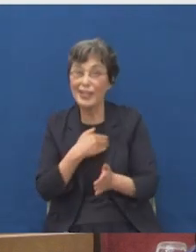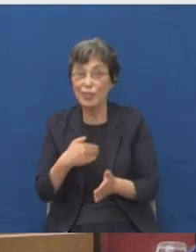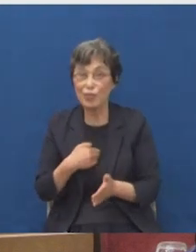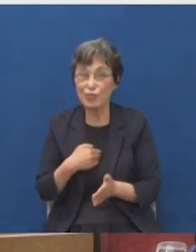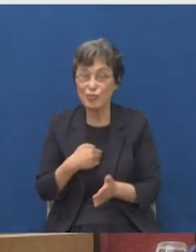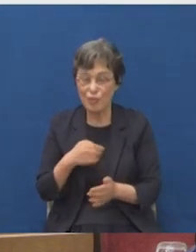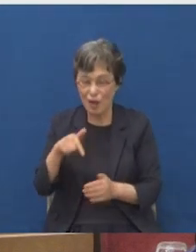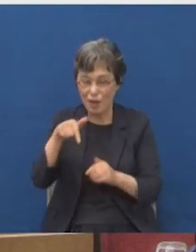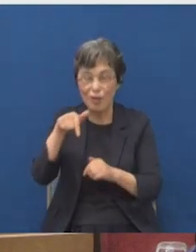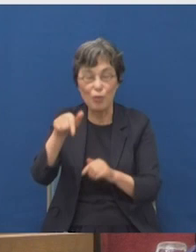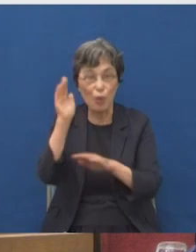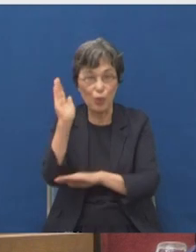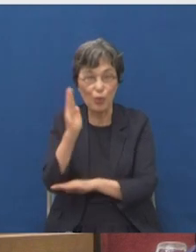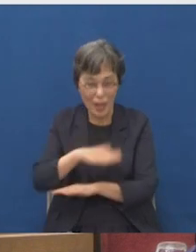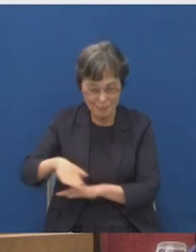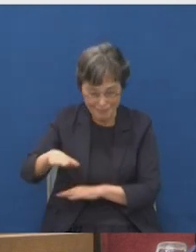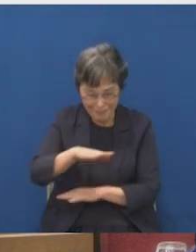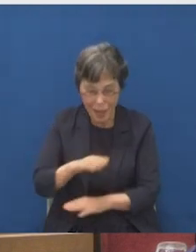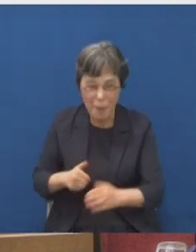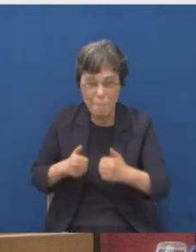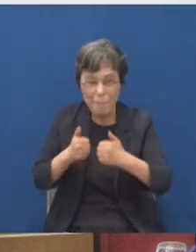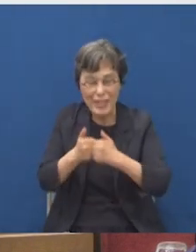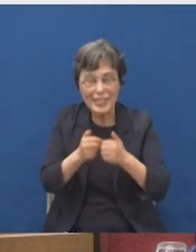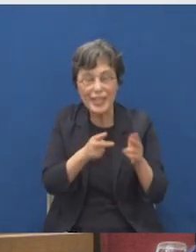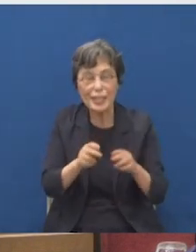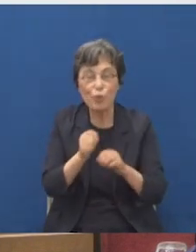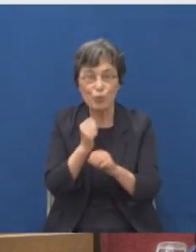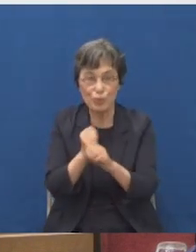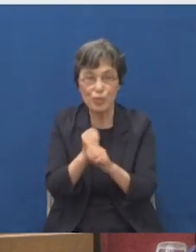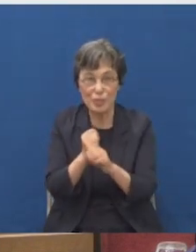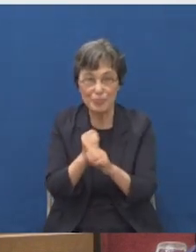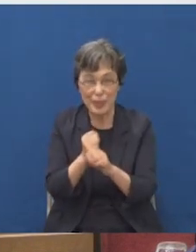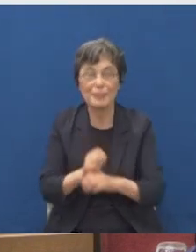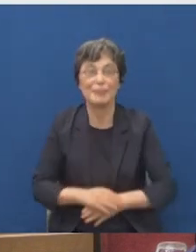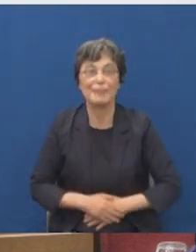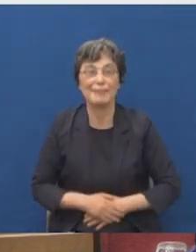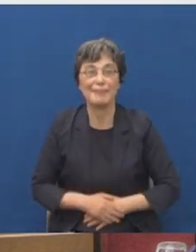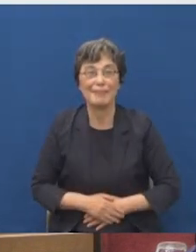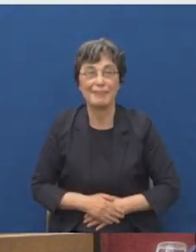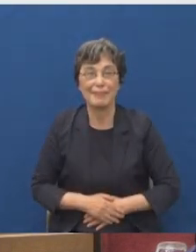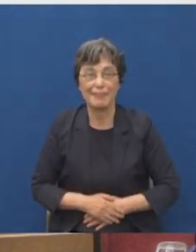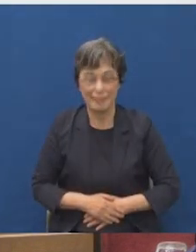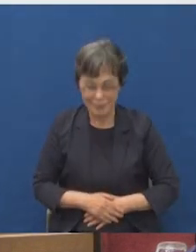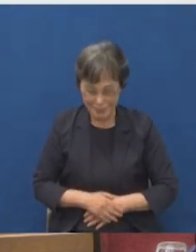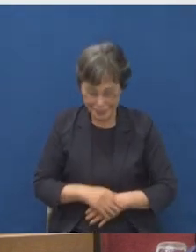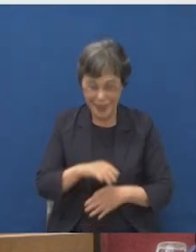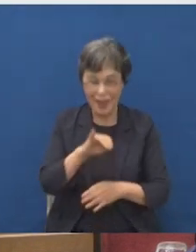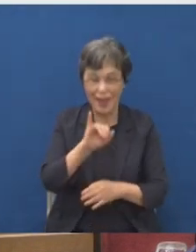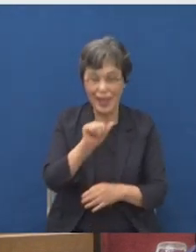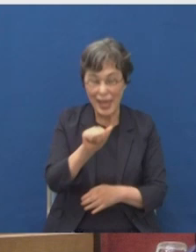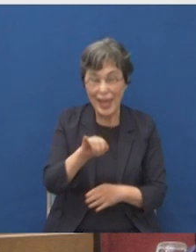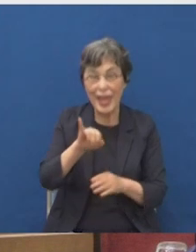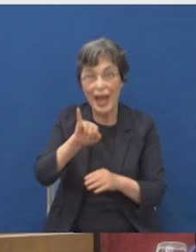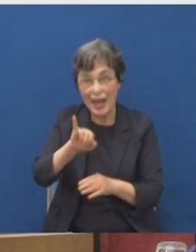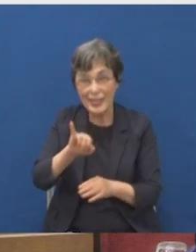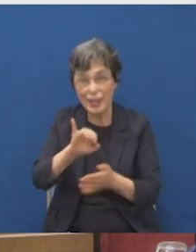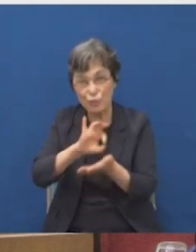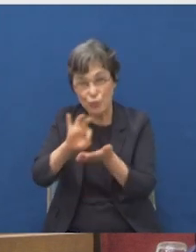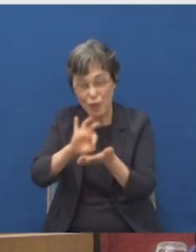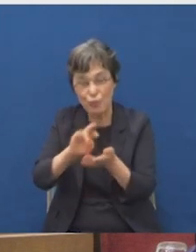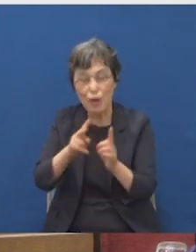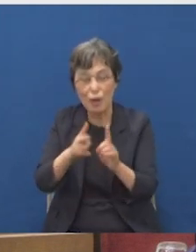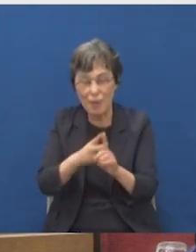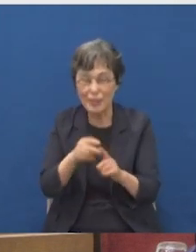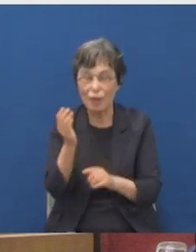内ベンチャー制度を創設します。また、DX 人材の育成や生成 AI の利活用を推進していくほか、区